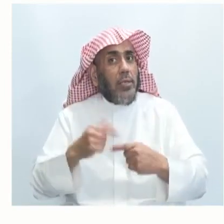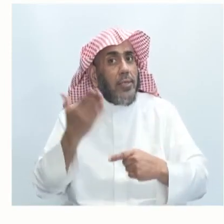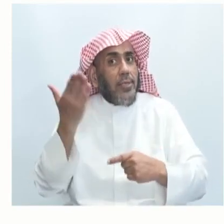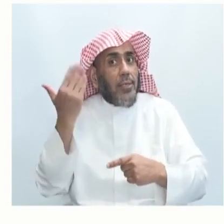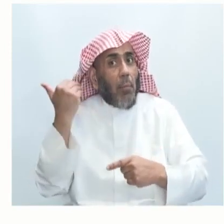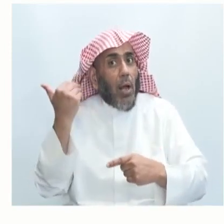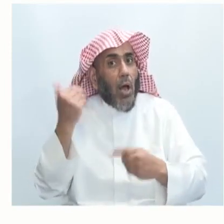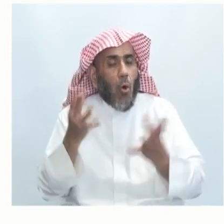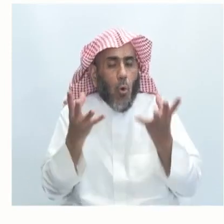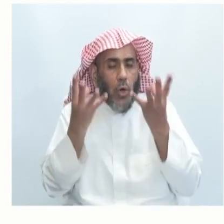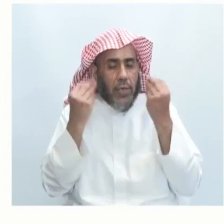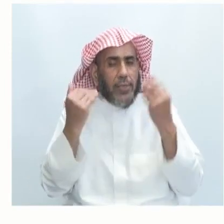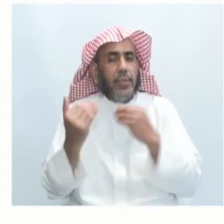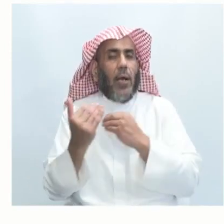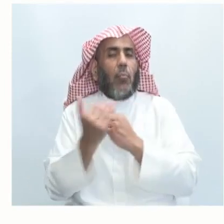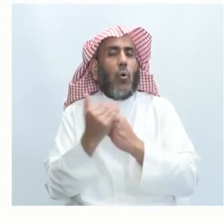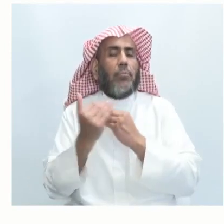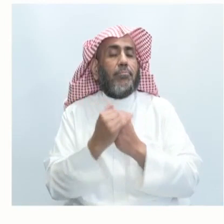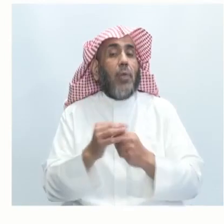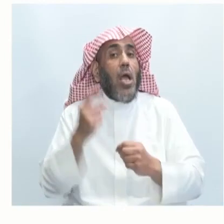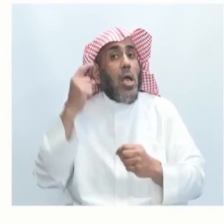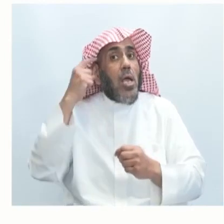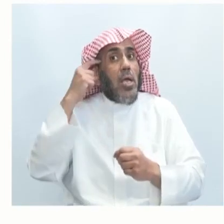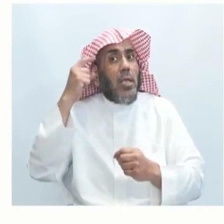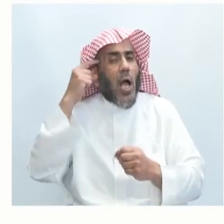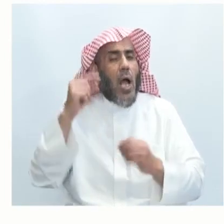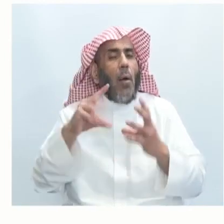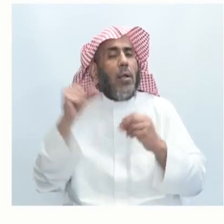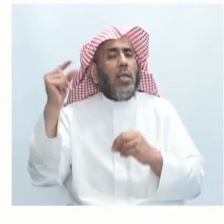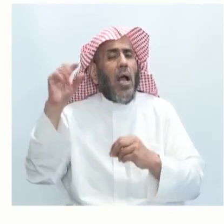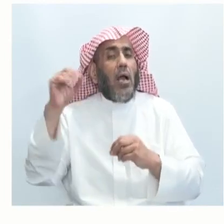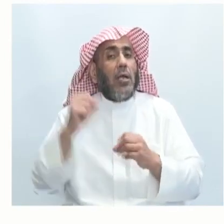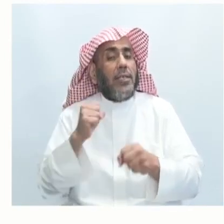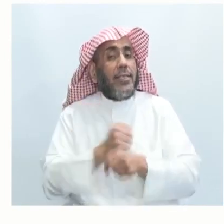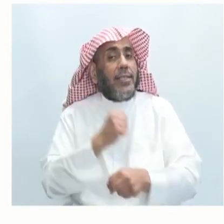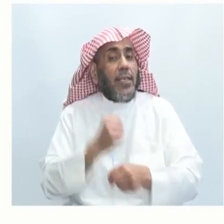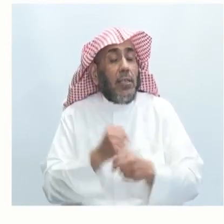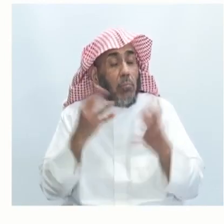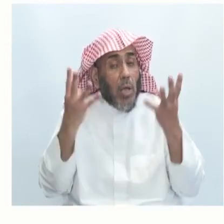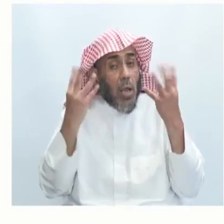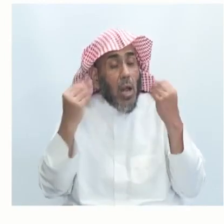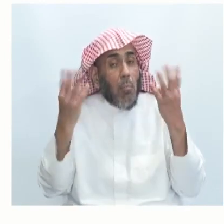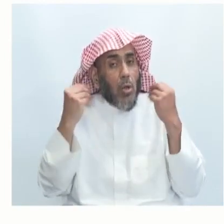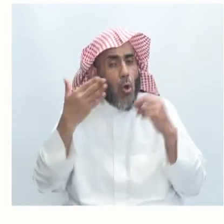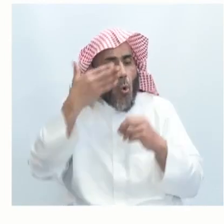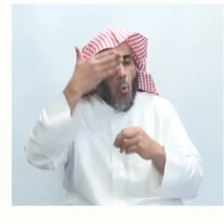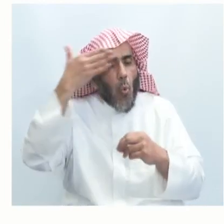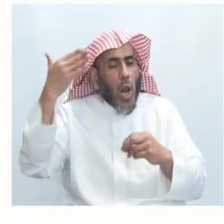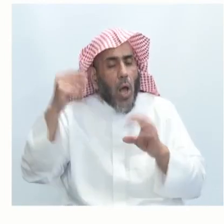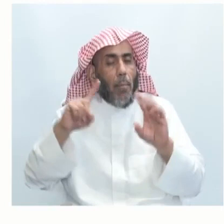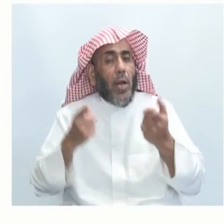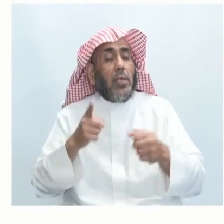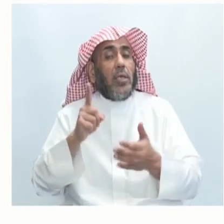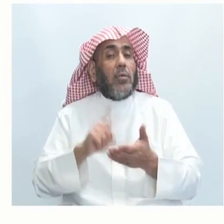اكتسابها اذا يتذكر بمعنى ابناء او يستخدم هذه المعلومات والخبرات اي انه